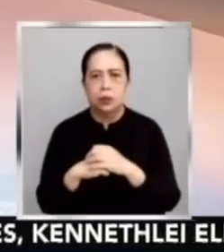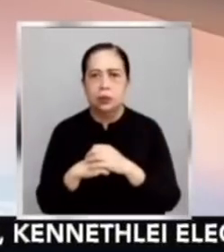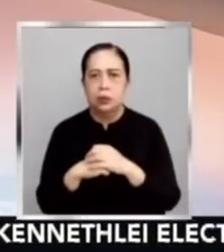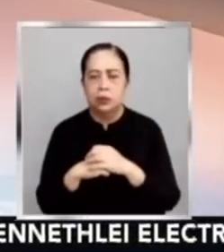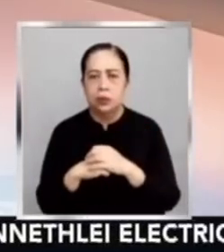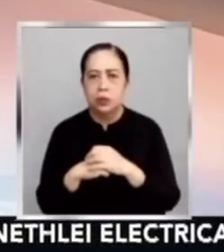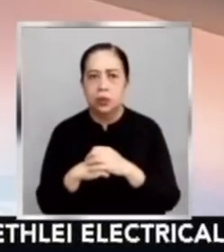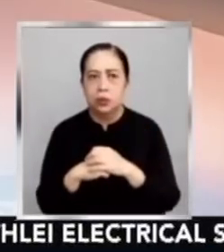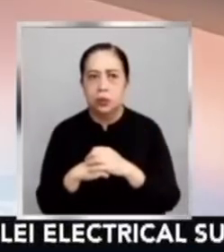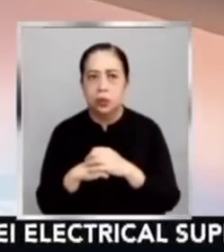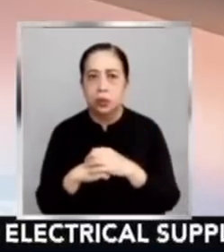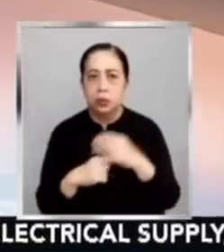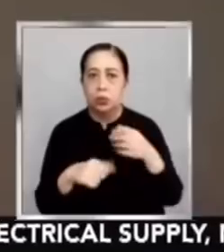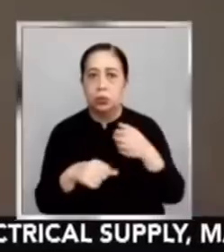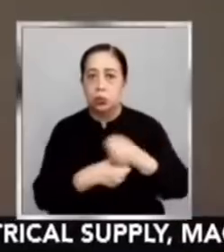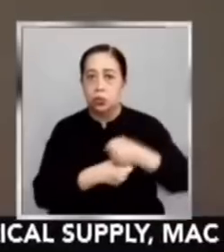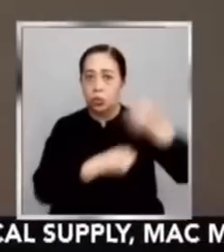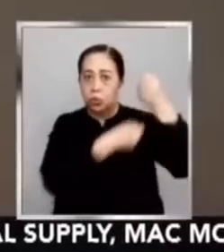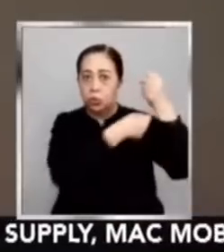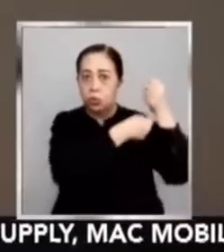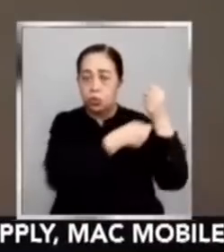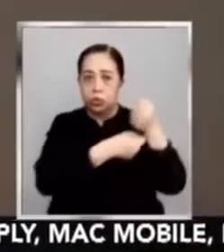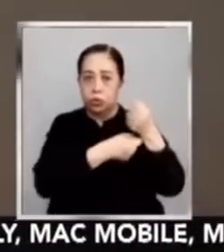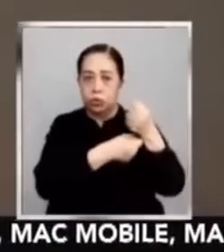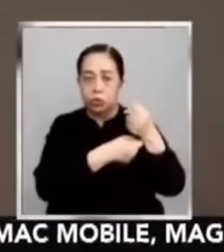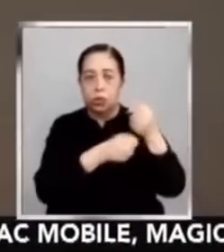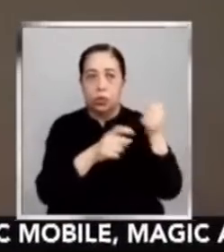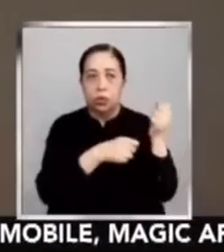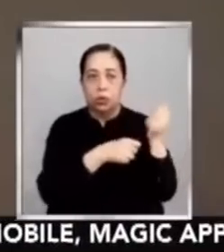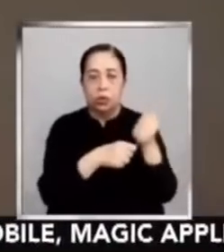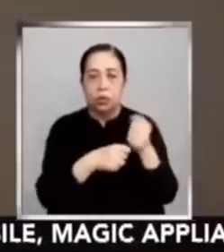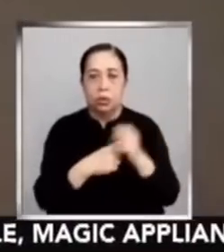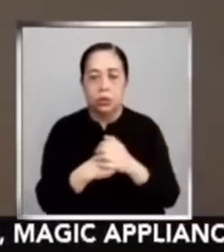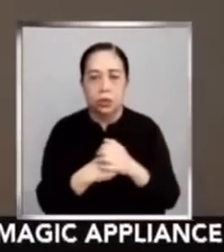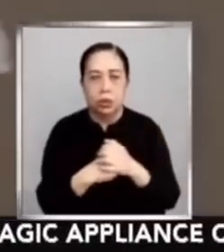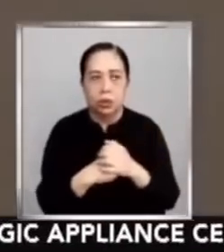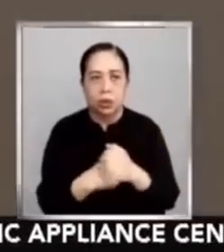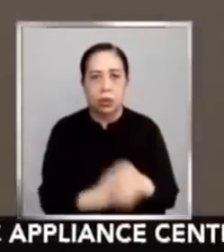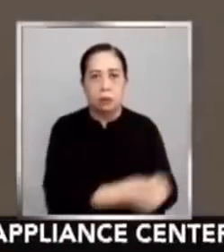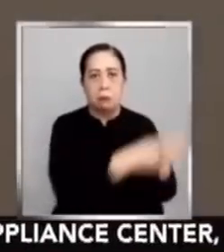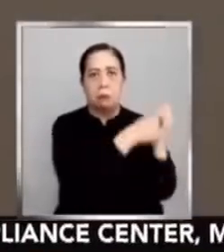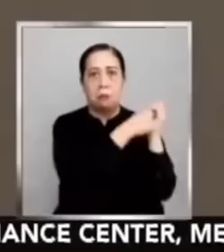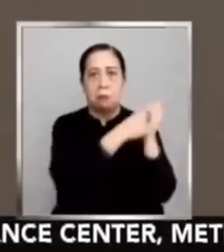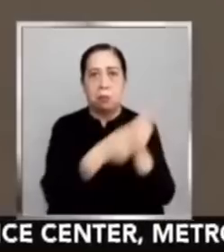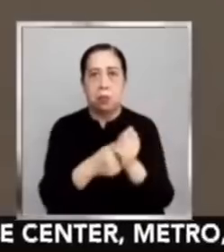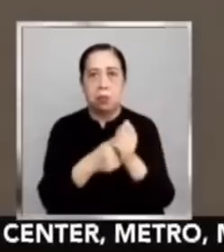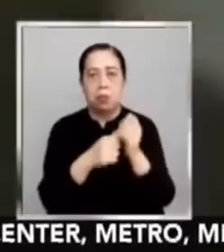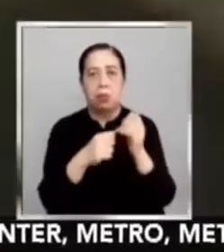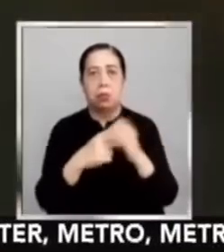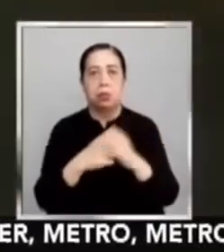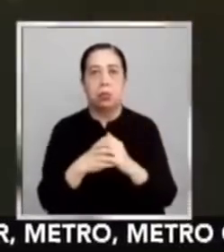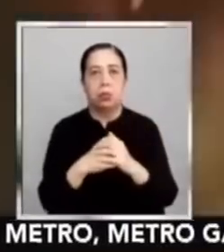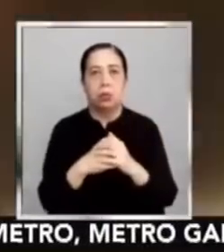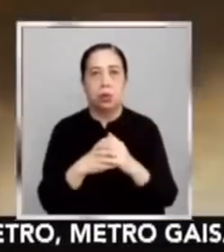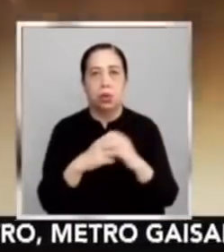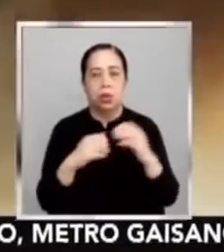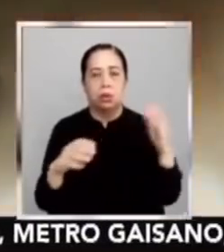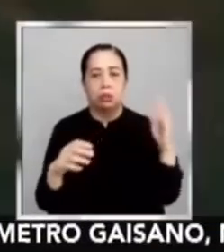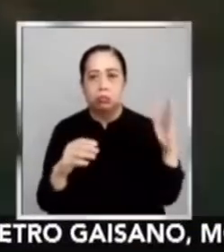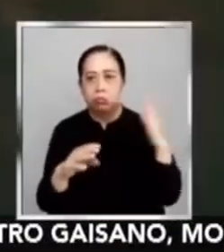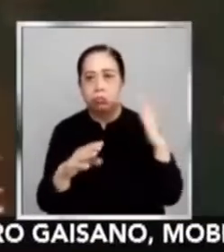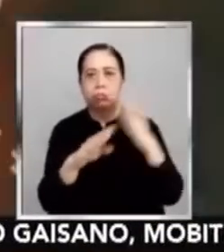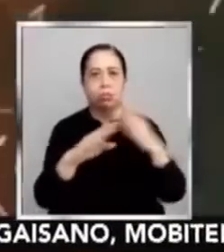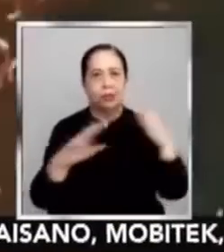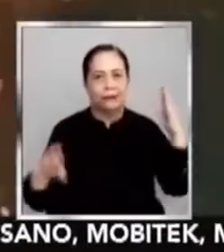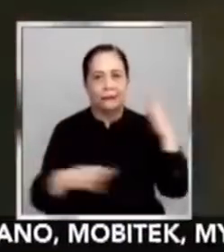yung swords namin ni Miguel, kunwari ako ito, ito yung kay Miguel, pagka slide namin ganyan sa forehead, nagkagasgas siya. Hindi